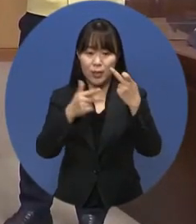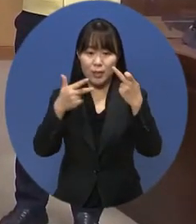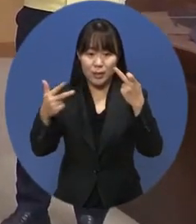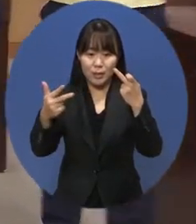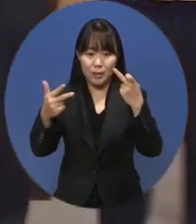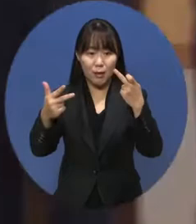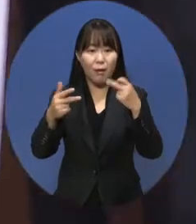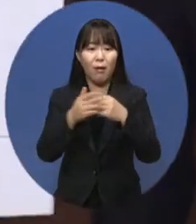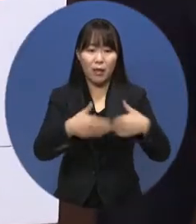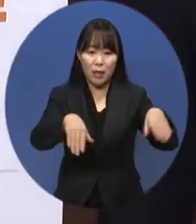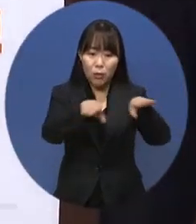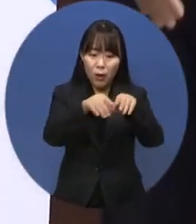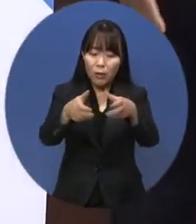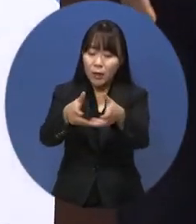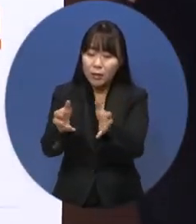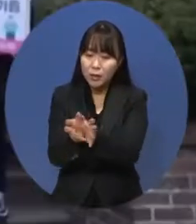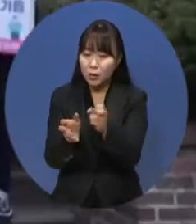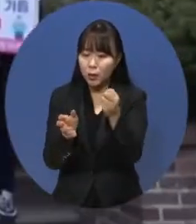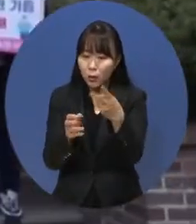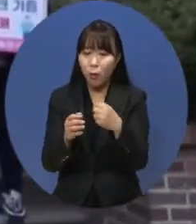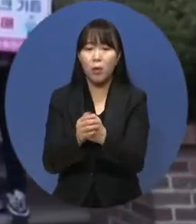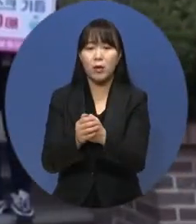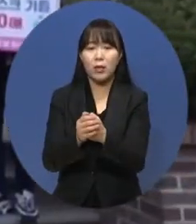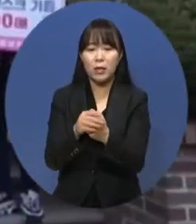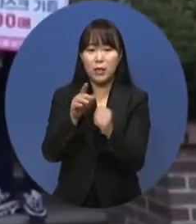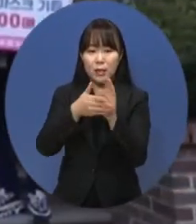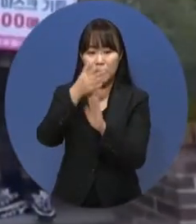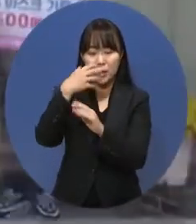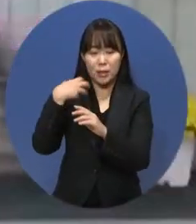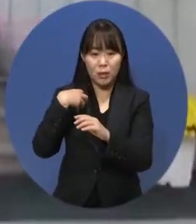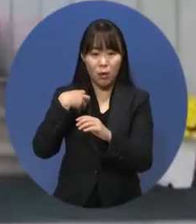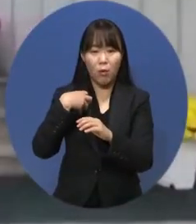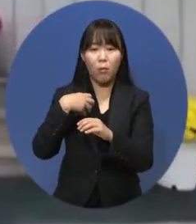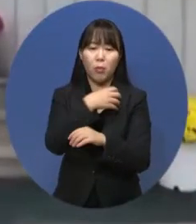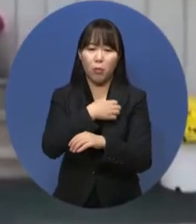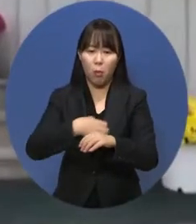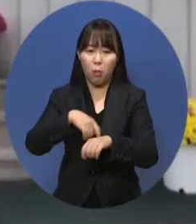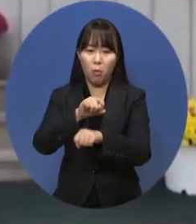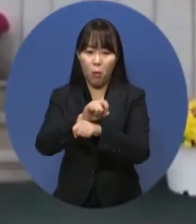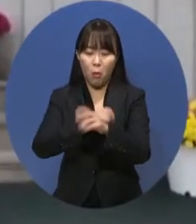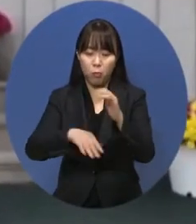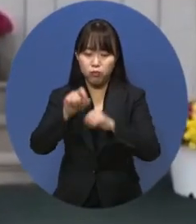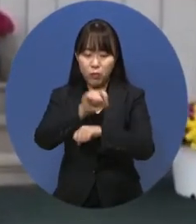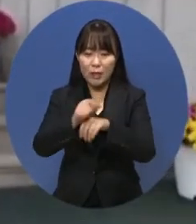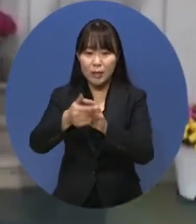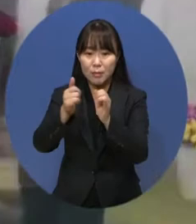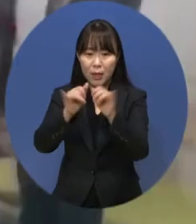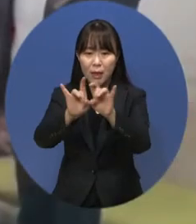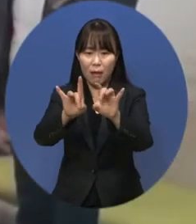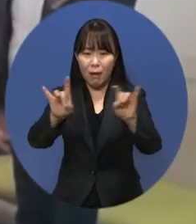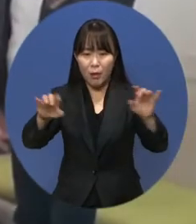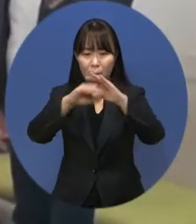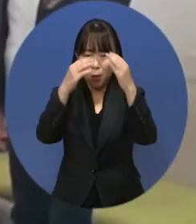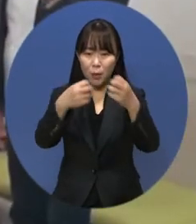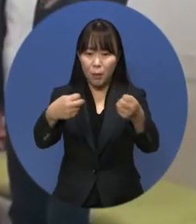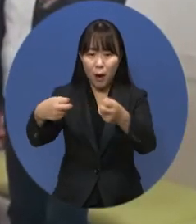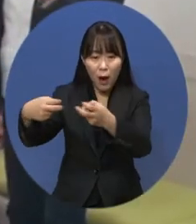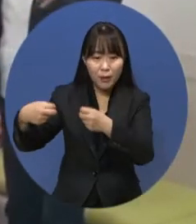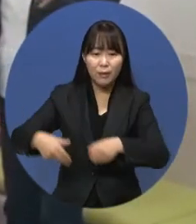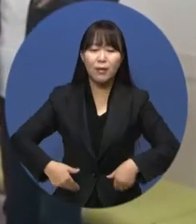관내 기관 단체는 물러 시청 음란 동 공무원 시민 등 각계 각층에서 보내준